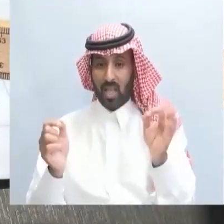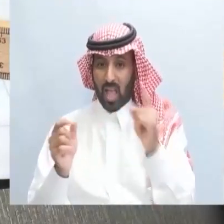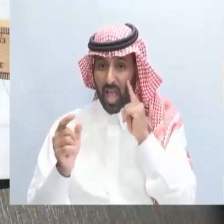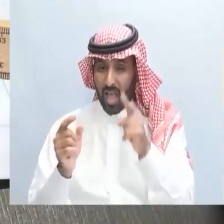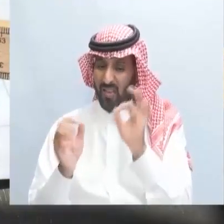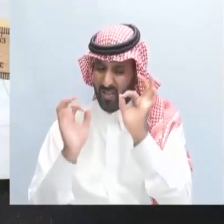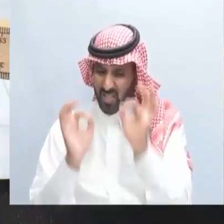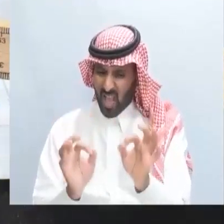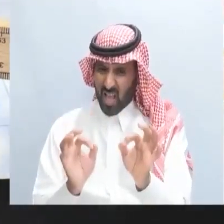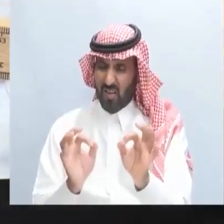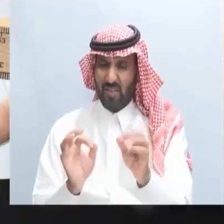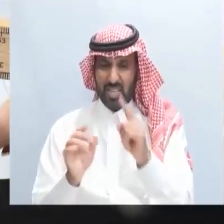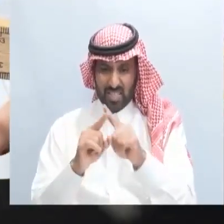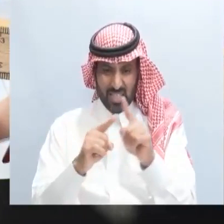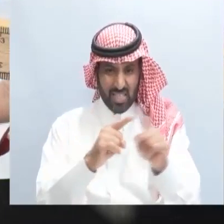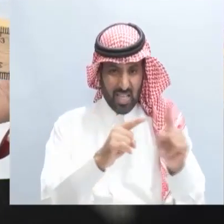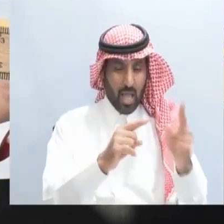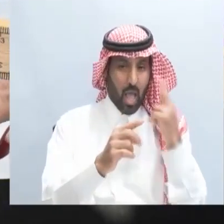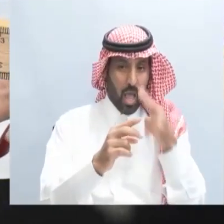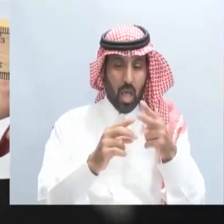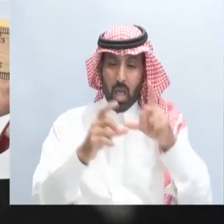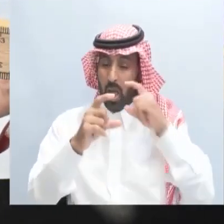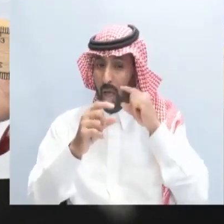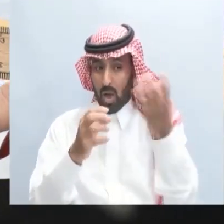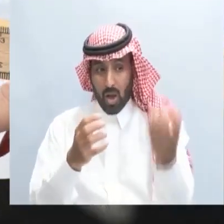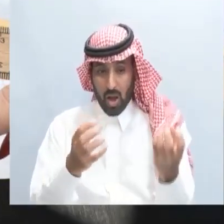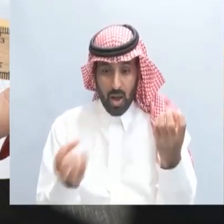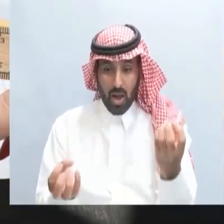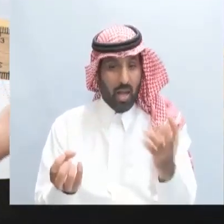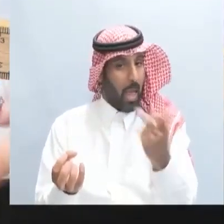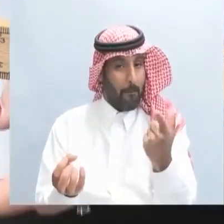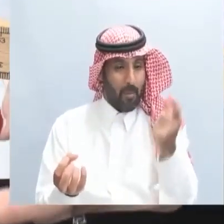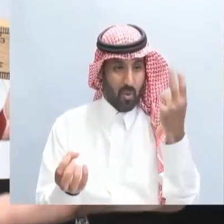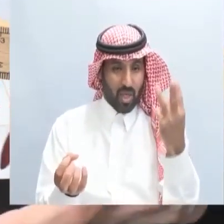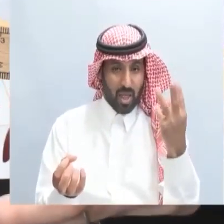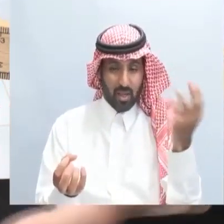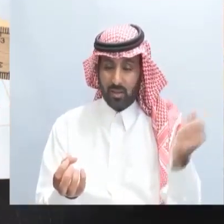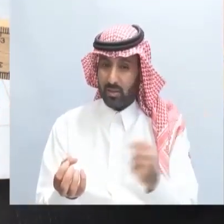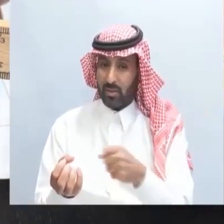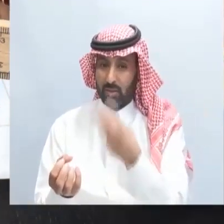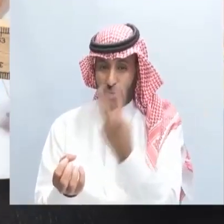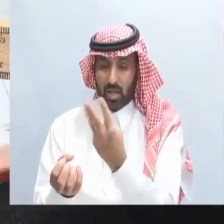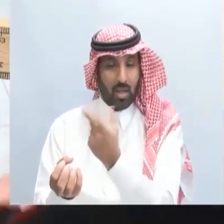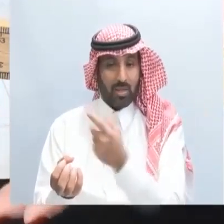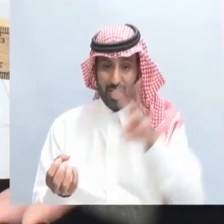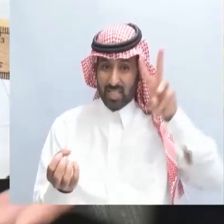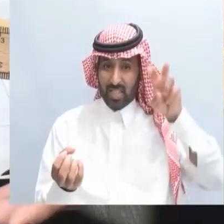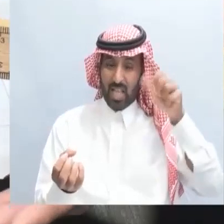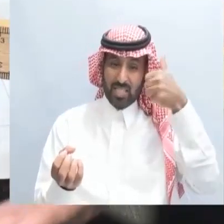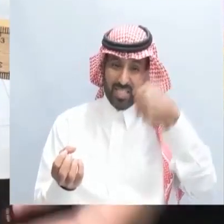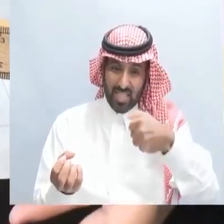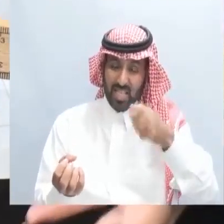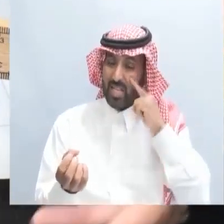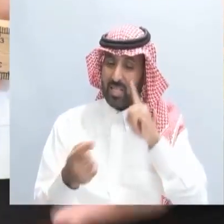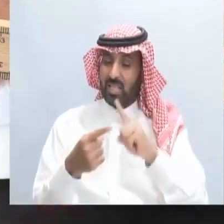حتى اصابعي وانظر ايضا هذه الكتل تبدو لك كم كتله هنا ثلاثه وهنا ايضا ثلاثه كتل يعني 60